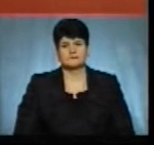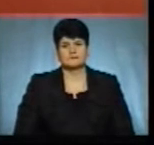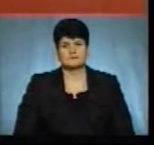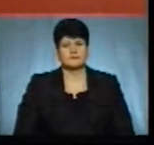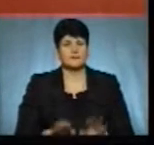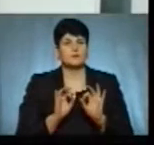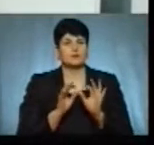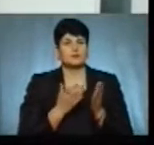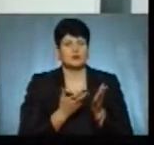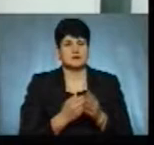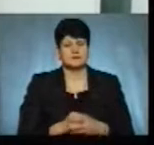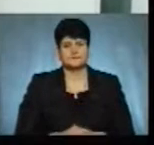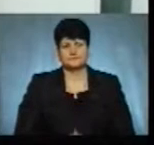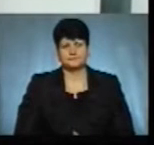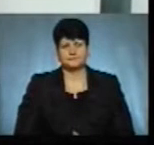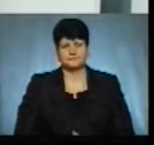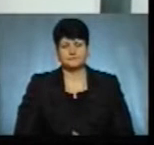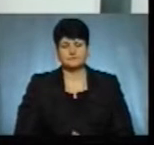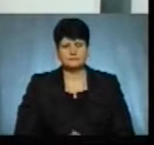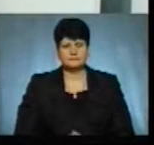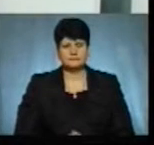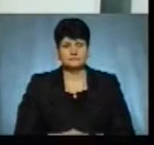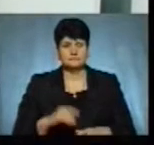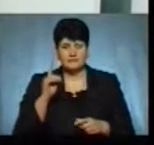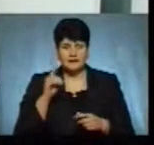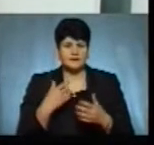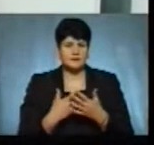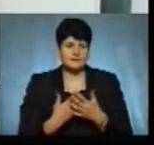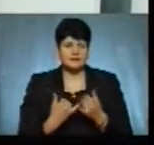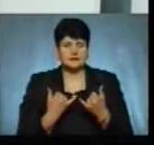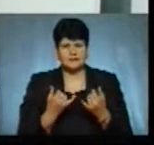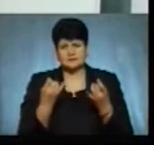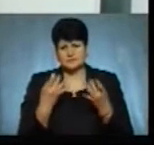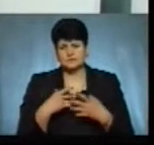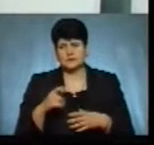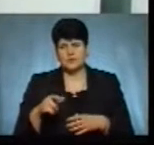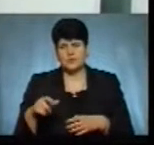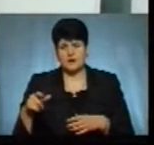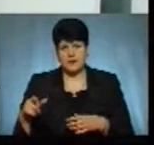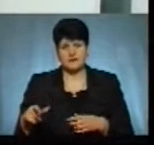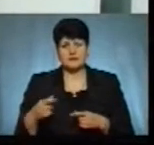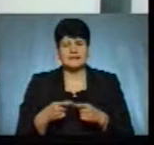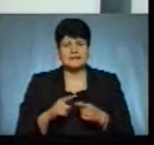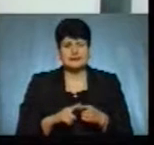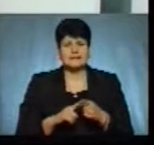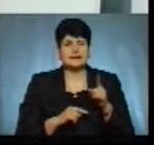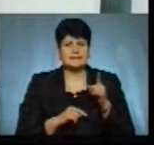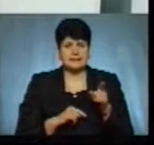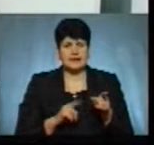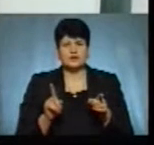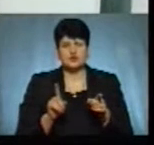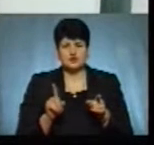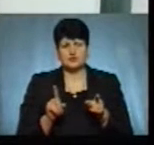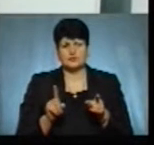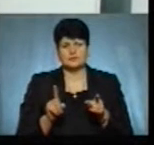Прокоментуйте, будь ласка. Знаєте, напевно, для пересічних громадян те, що